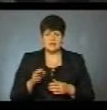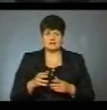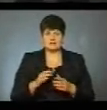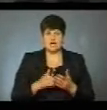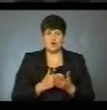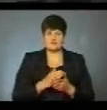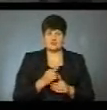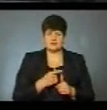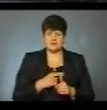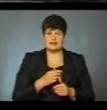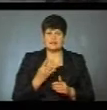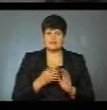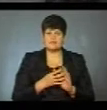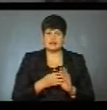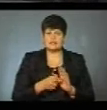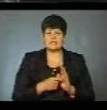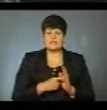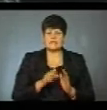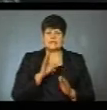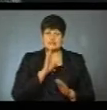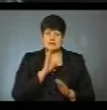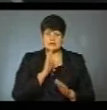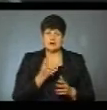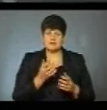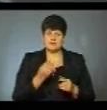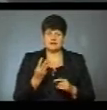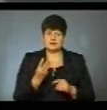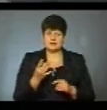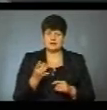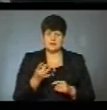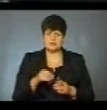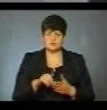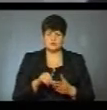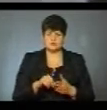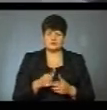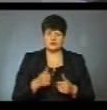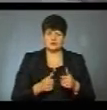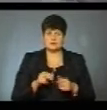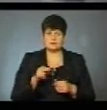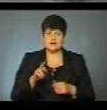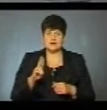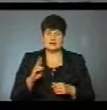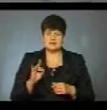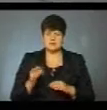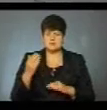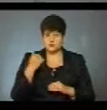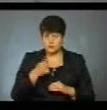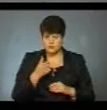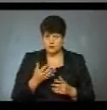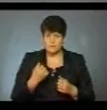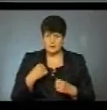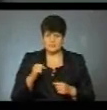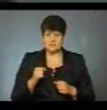назв. Дев'ятикласниця Вікторія Сивак втретє бере участь у конкурсі Петра Яцика. Торік вона перемогла на шкільному